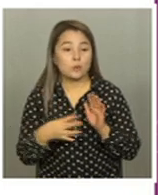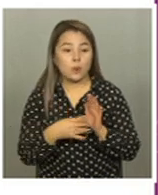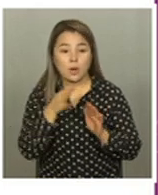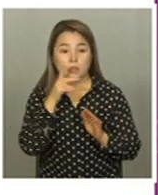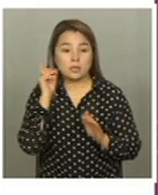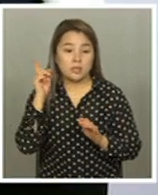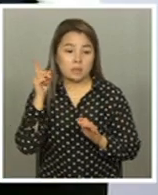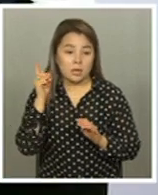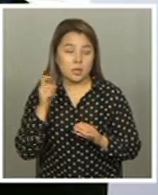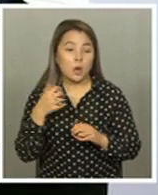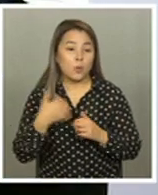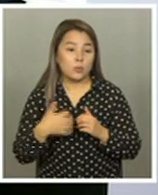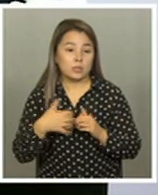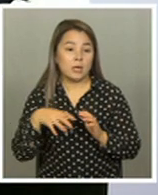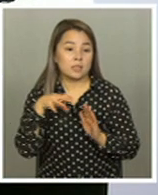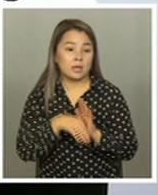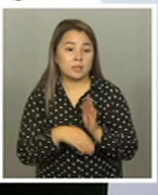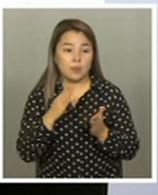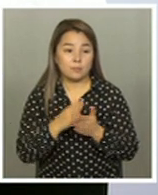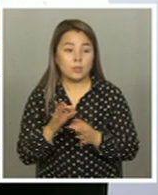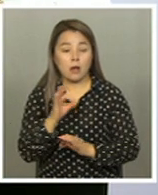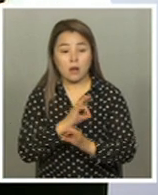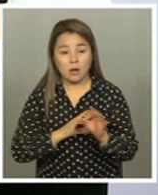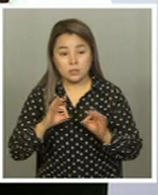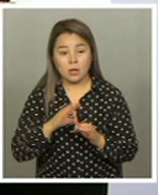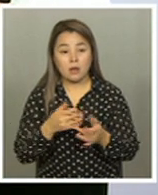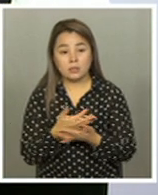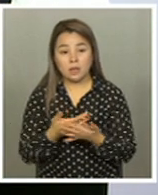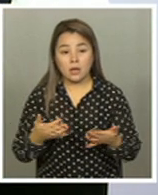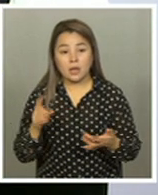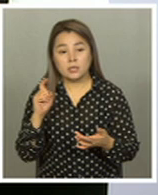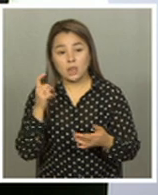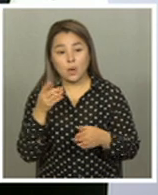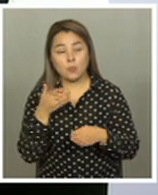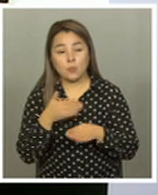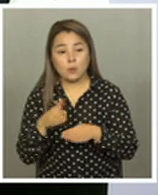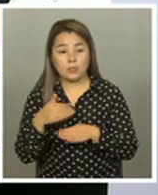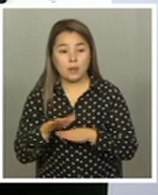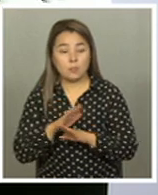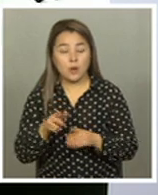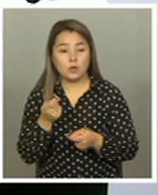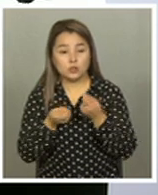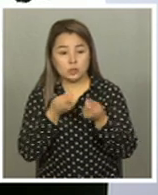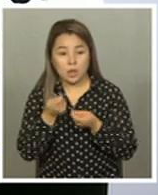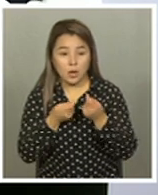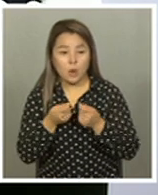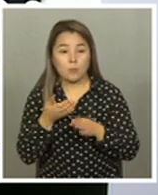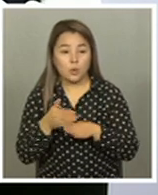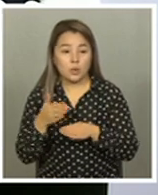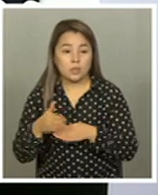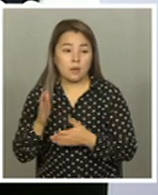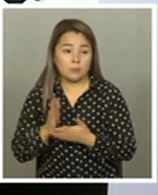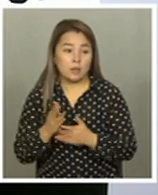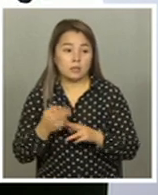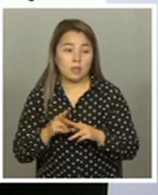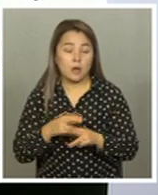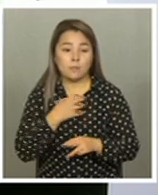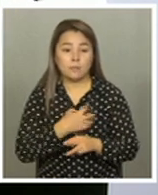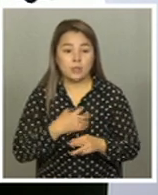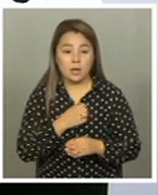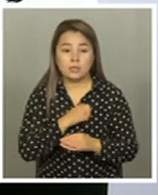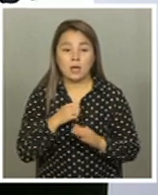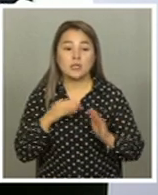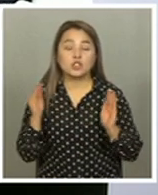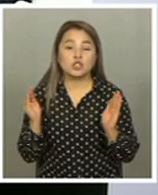ортасында енді. Атомдар заттың химиялық бөлінбейтін ұсақ бөлшектері. Олардың өте кішкентайлығы